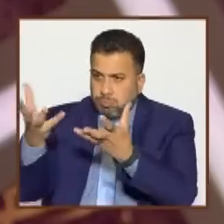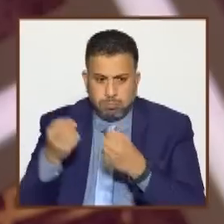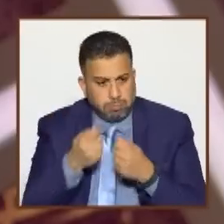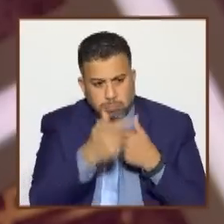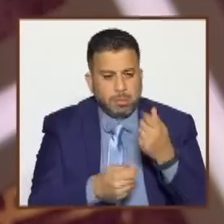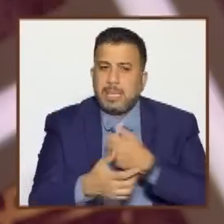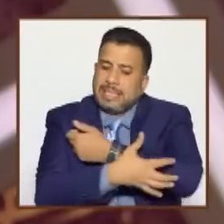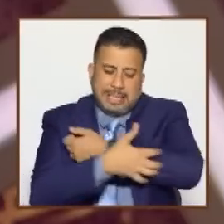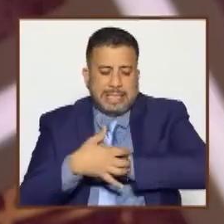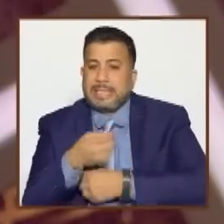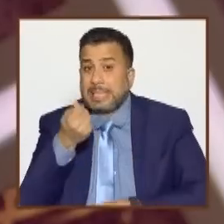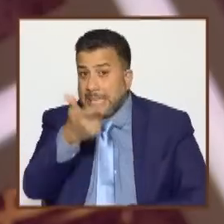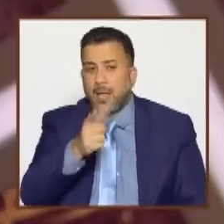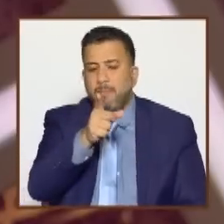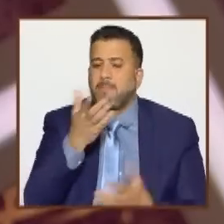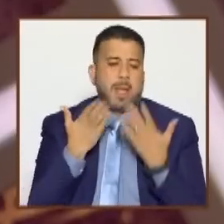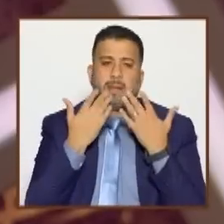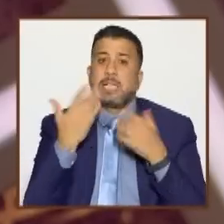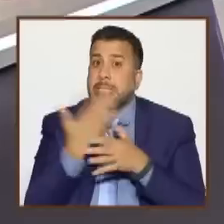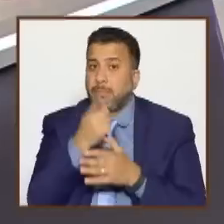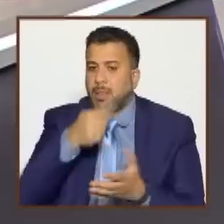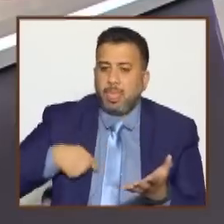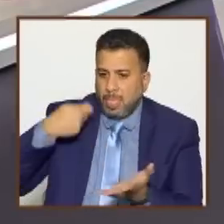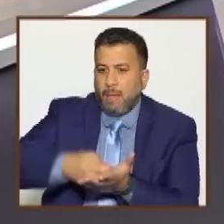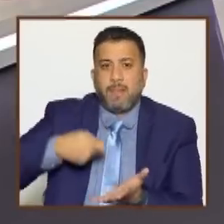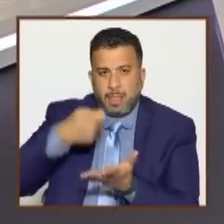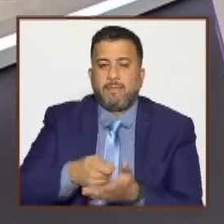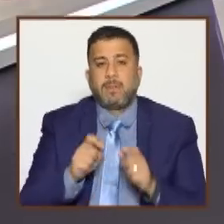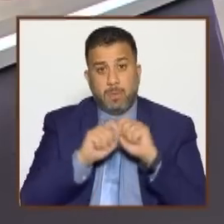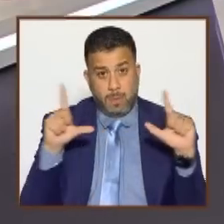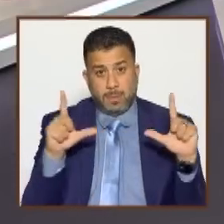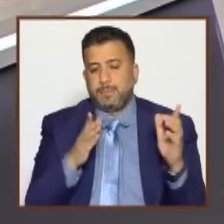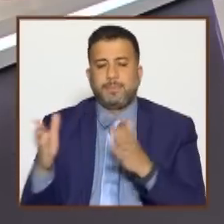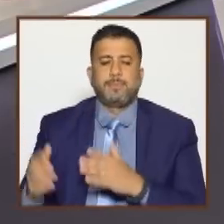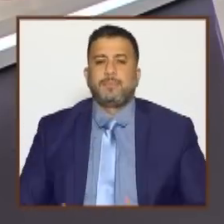فيها زكاة يا أم محمد، بارك الله فيك ورضي الله عنك. نعم